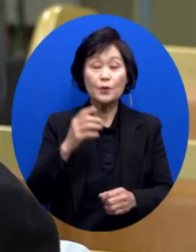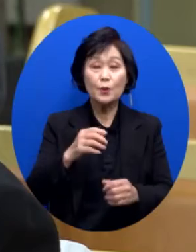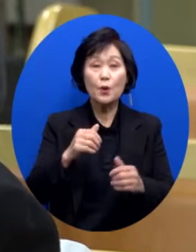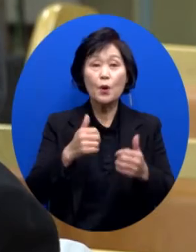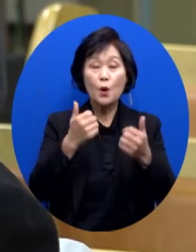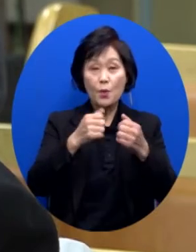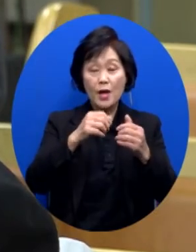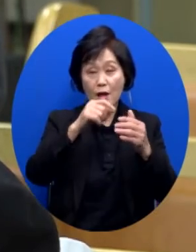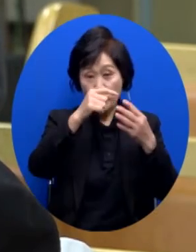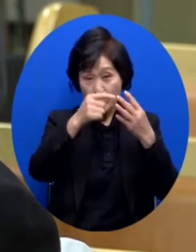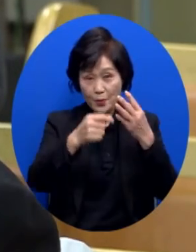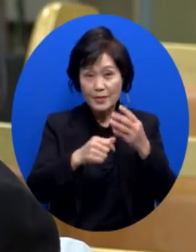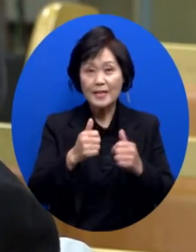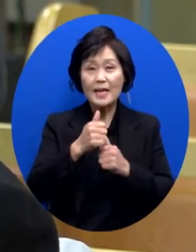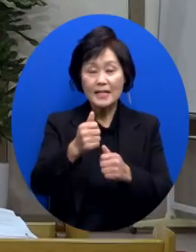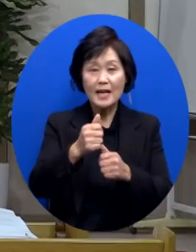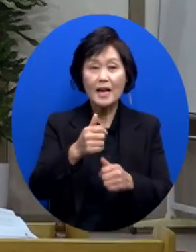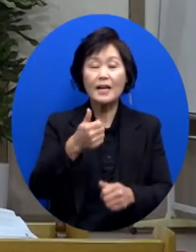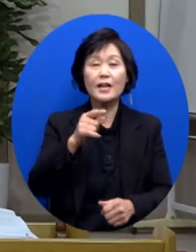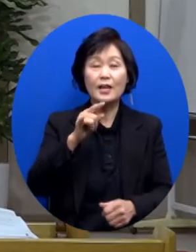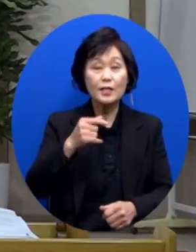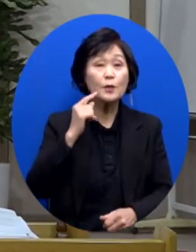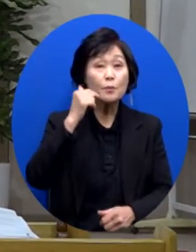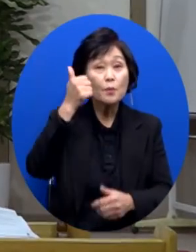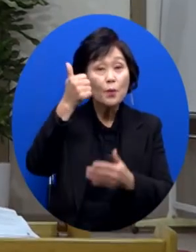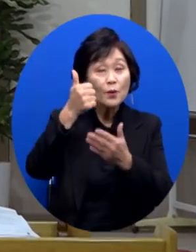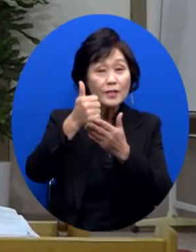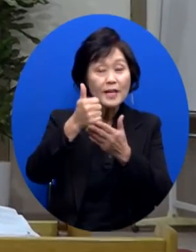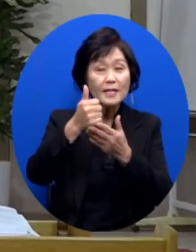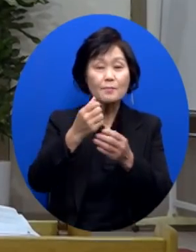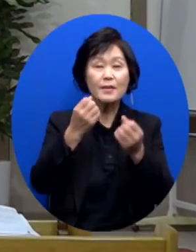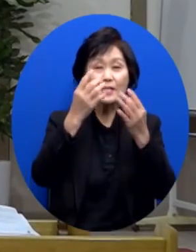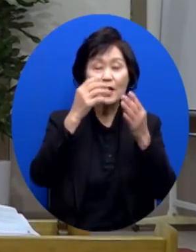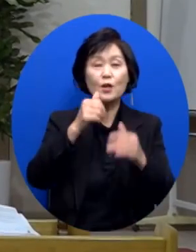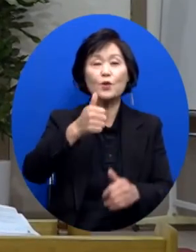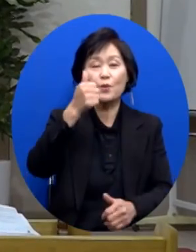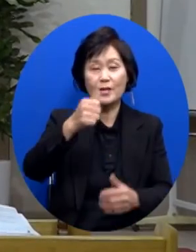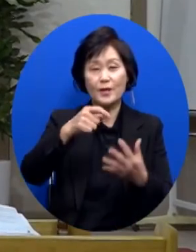중문교회 현 수동 목사를 신임 대표회장 으로 추정했습니다